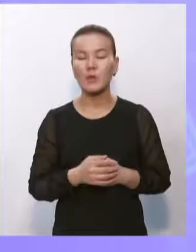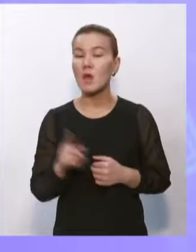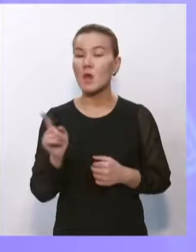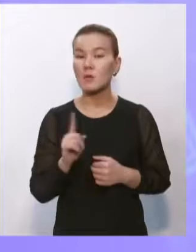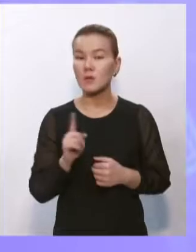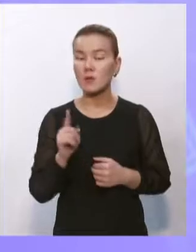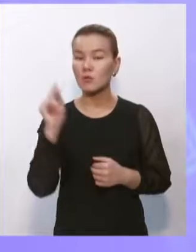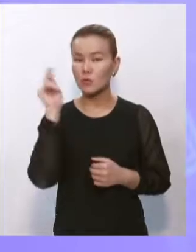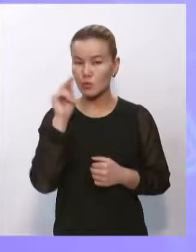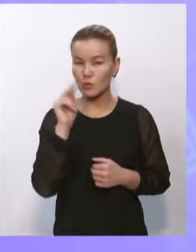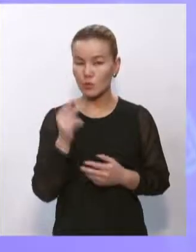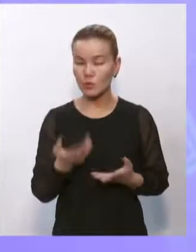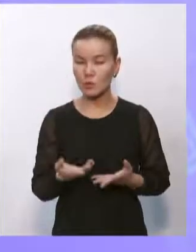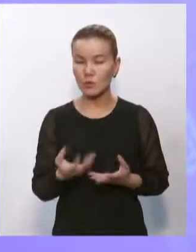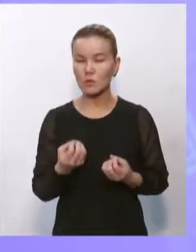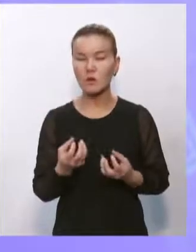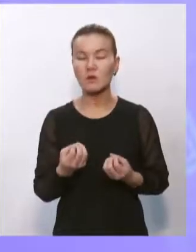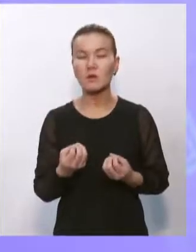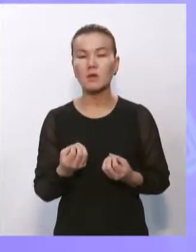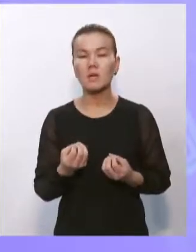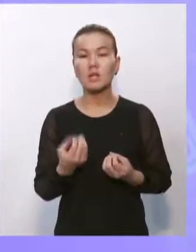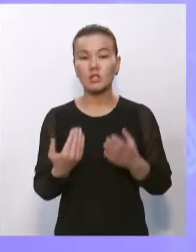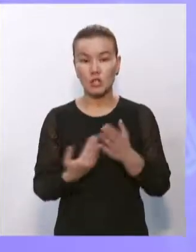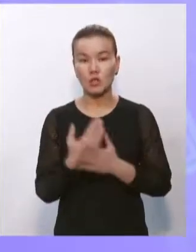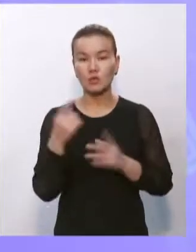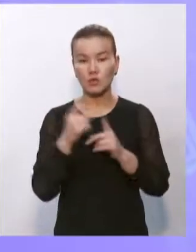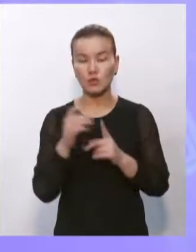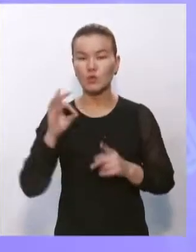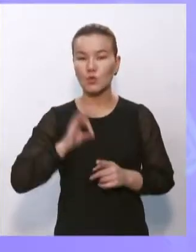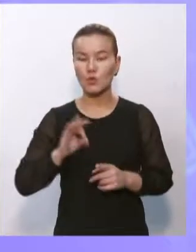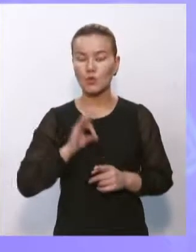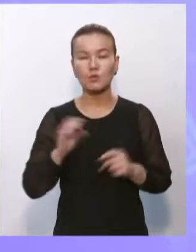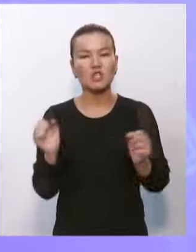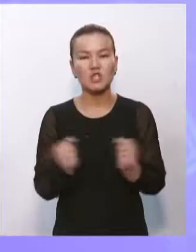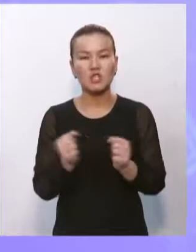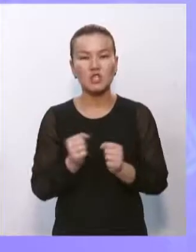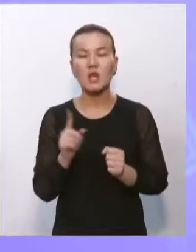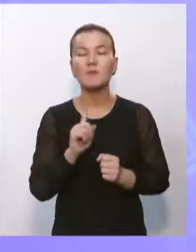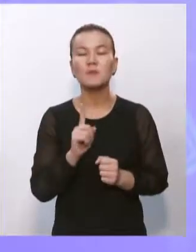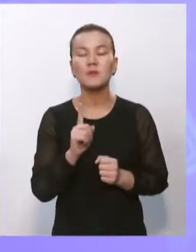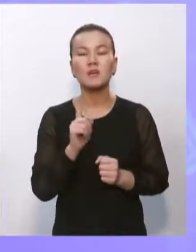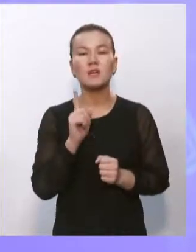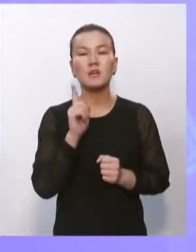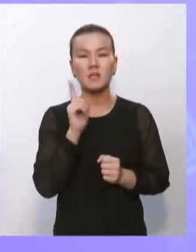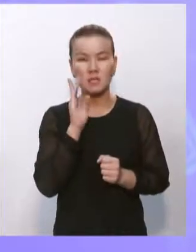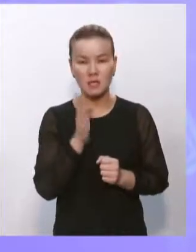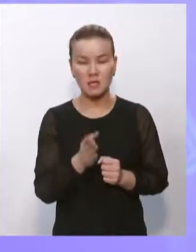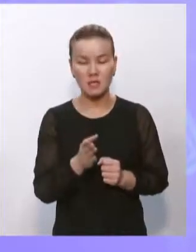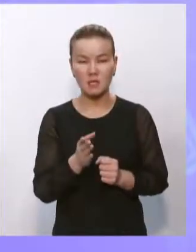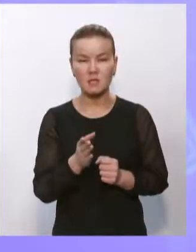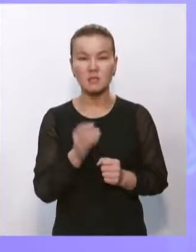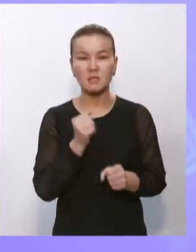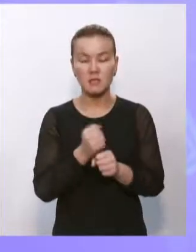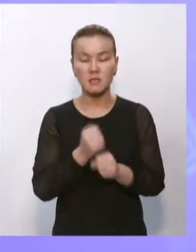Эмнени үйрөндүңөр? Жаңы сөздөрдү колдонуп, кышында эмне кулап турганыңарды айтып бердиңер.